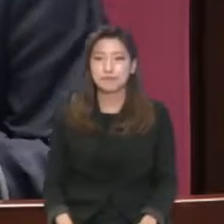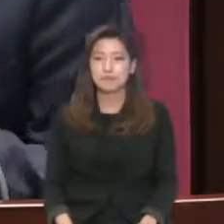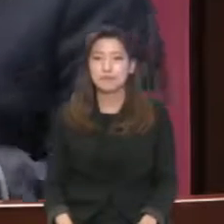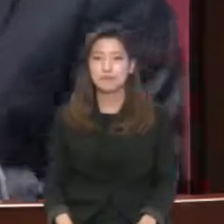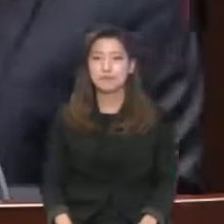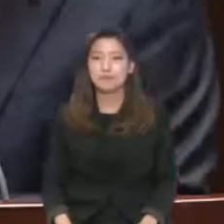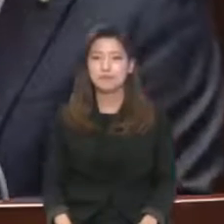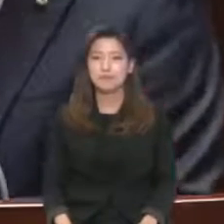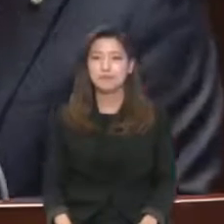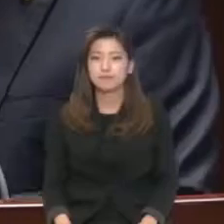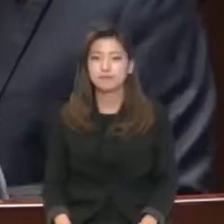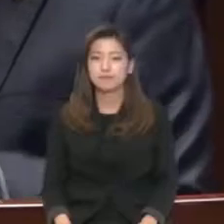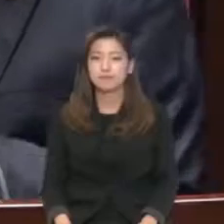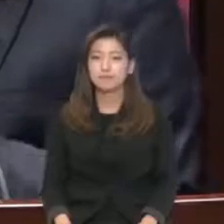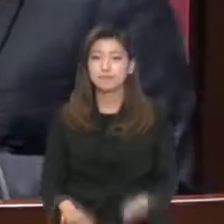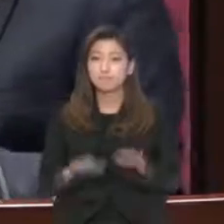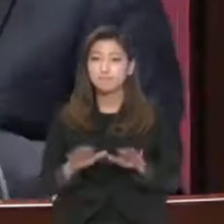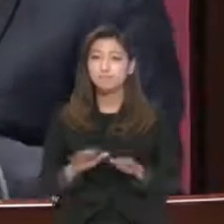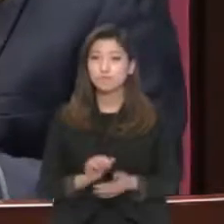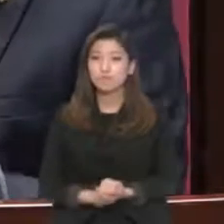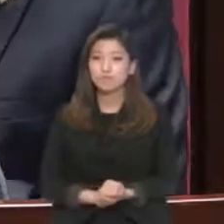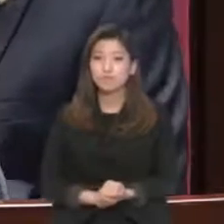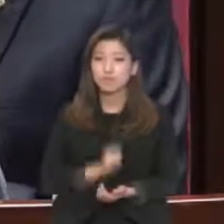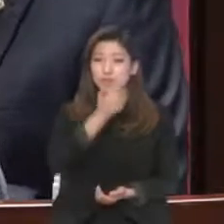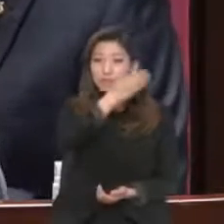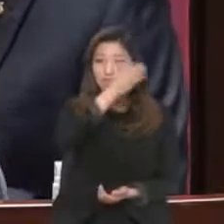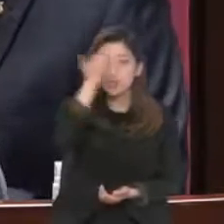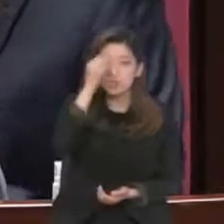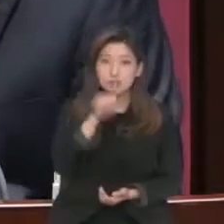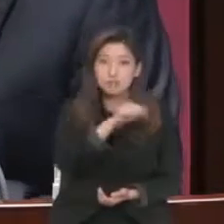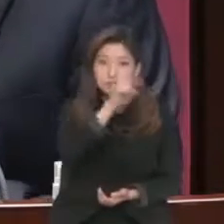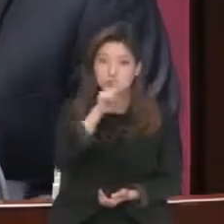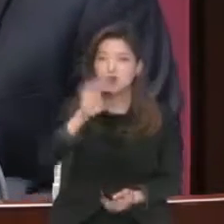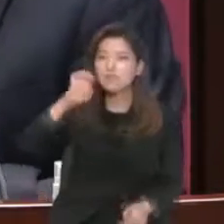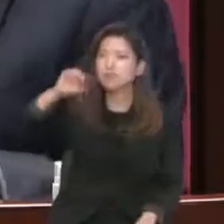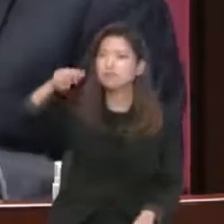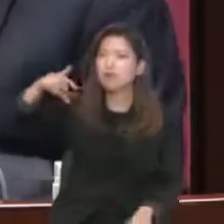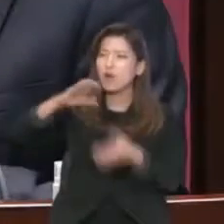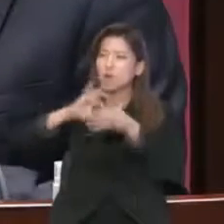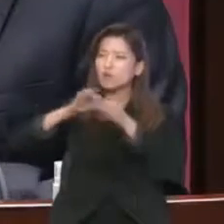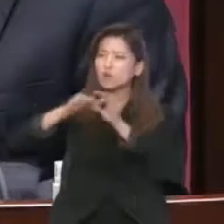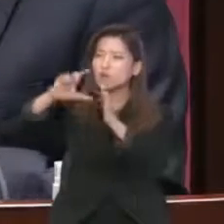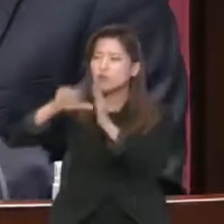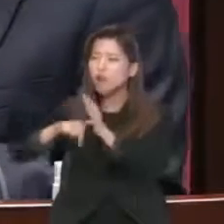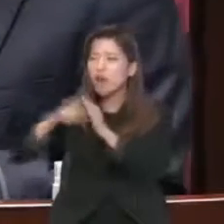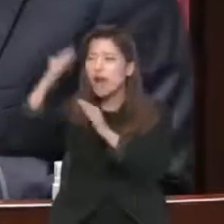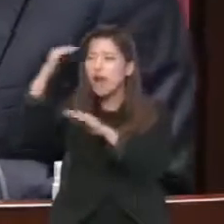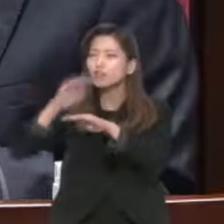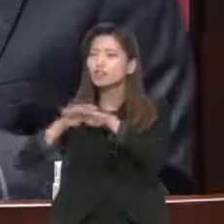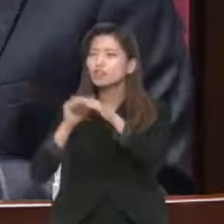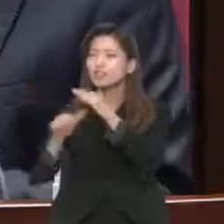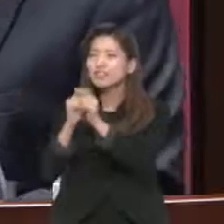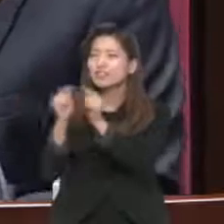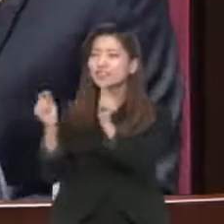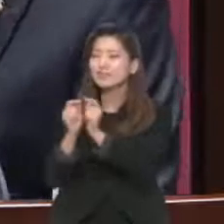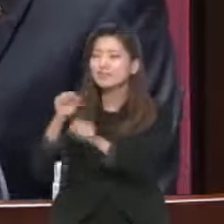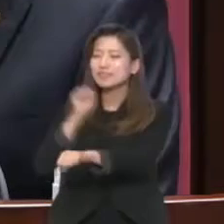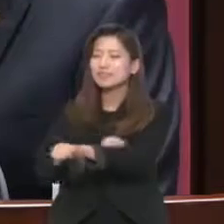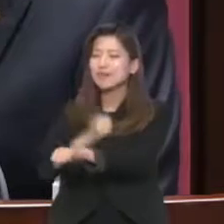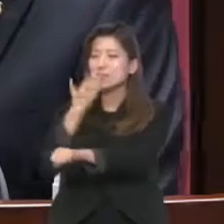지금은 그러면 장관님께서는 우리 청년들이 평창올림픽에서 그렇게 반발하고 민족주의적 통일론에 이렇게 무관심한